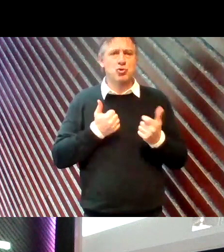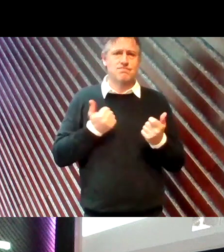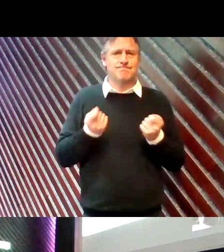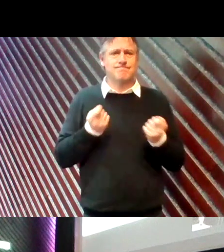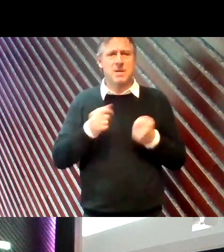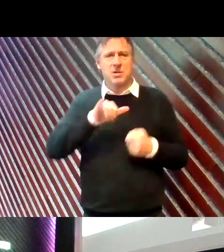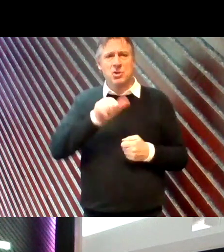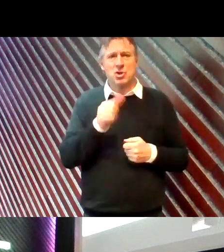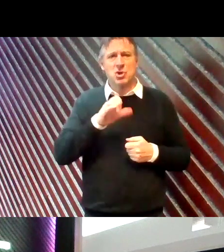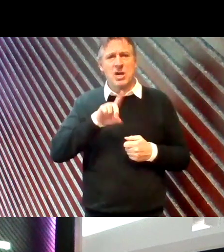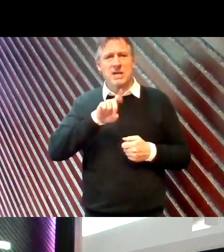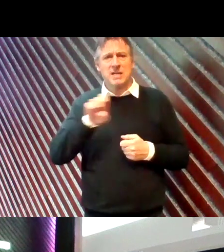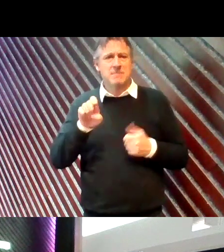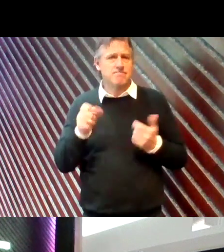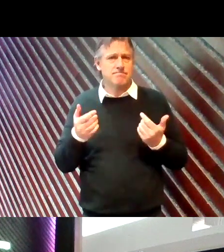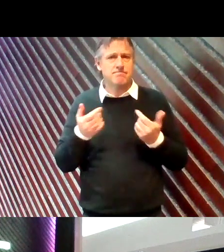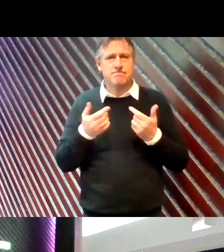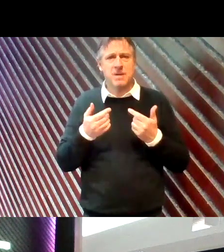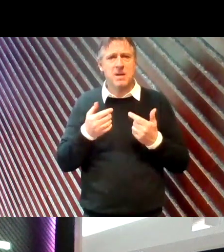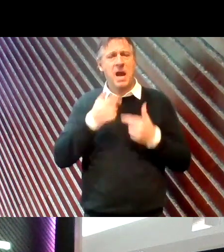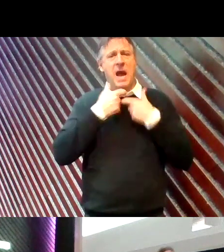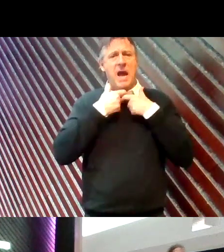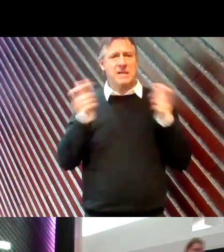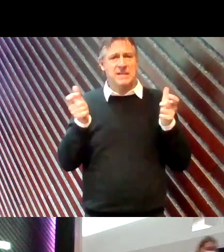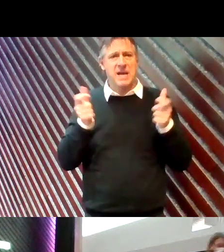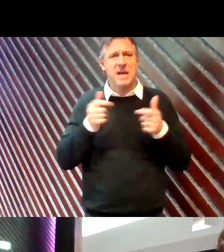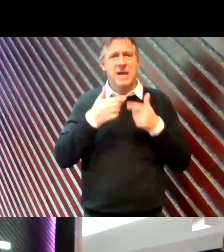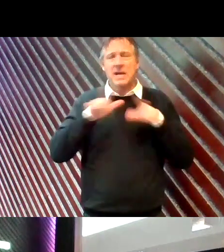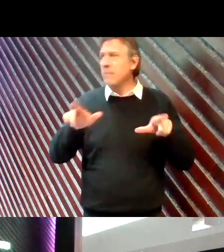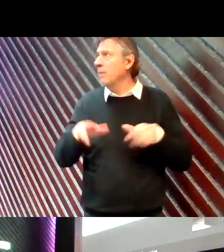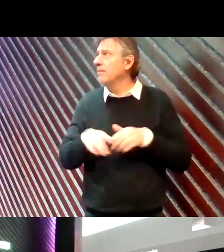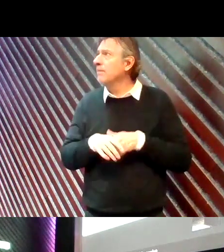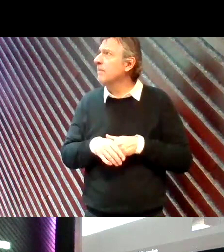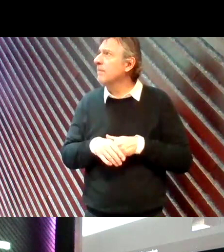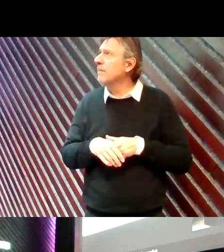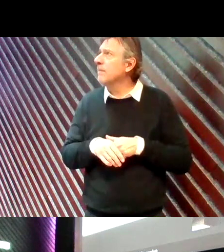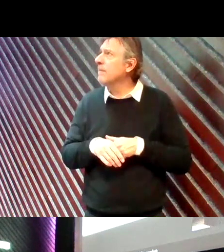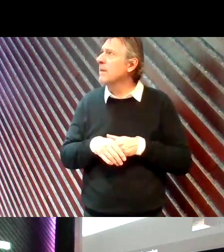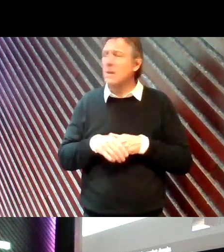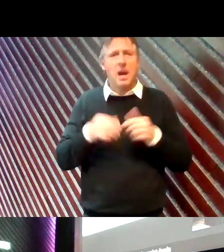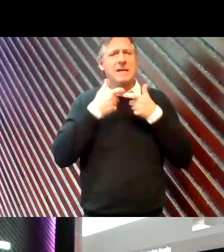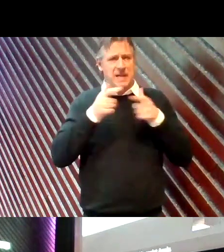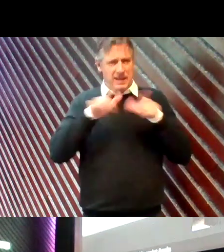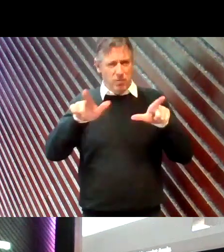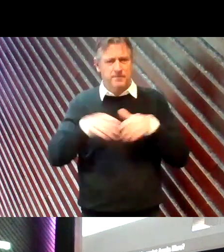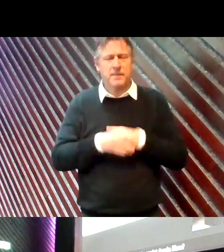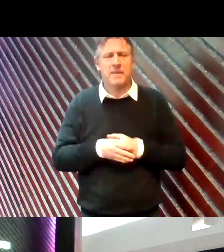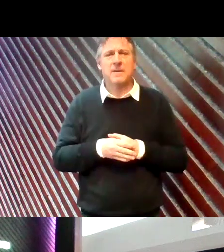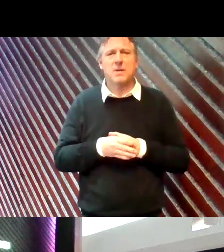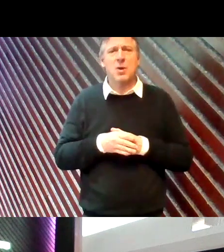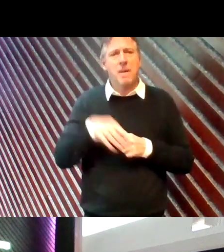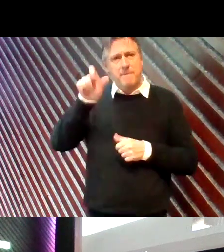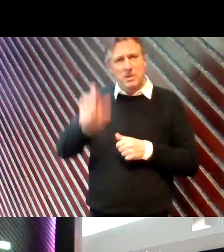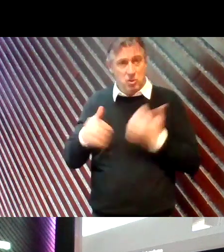en fait d'où est né le projet Accès Libre Accès Libre c'est né du constat qu'une personne en situation de handicap qui souhaite se rendre